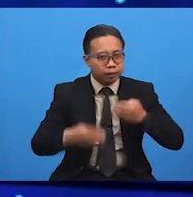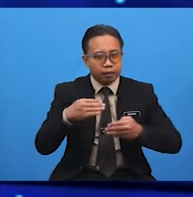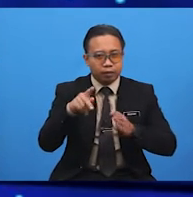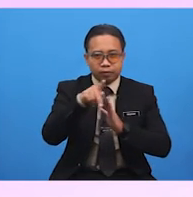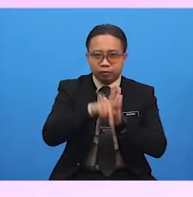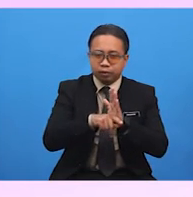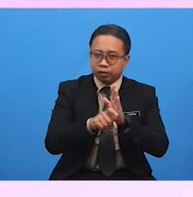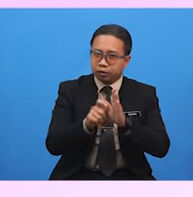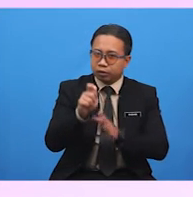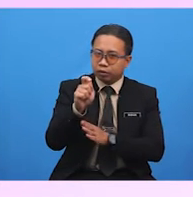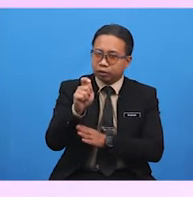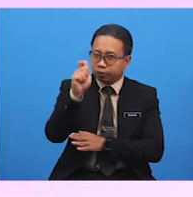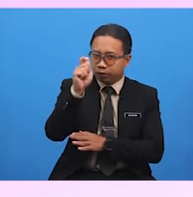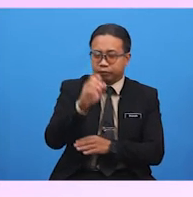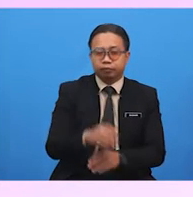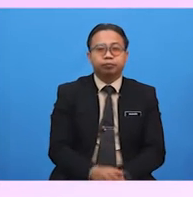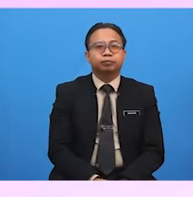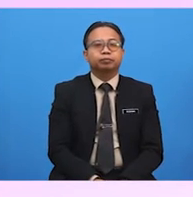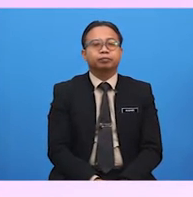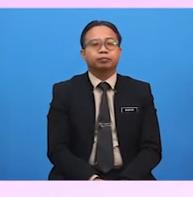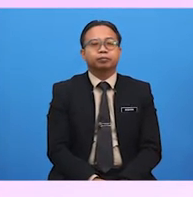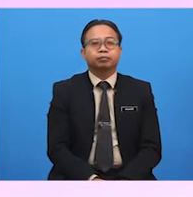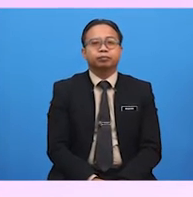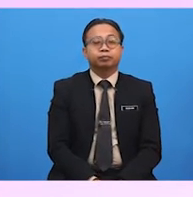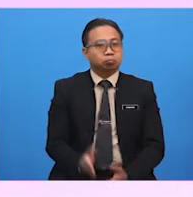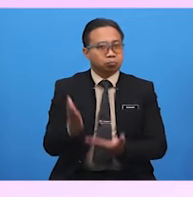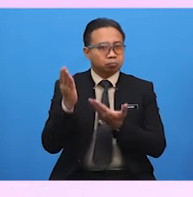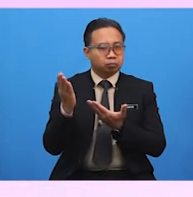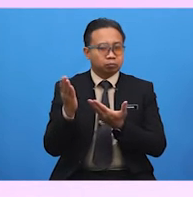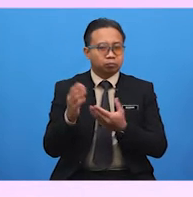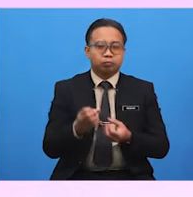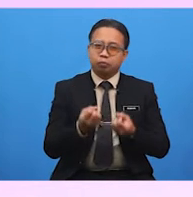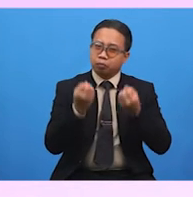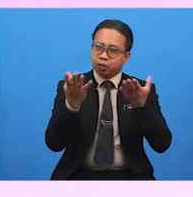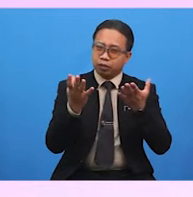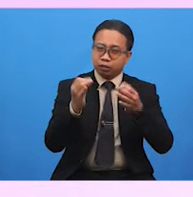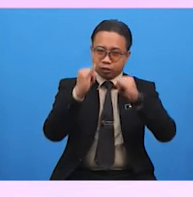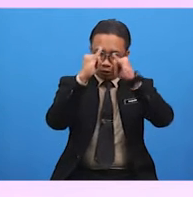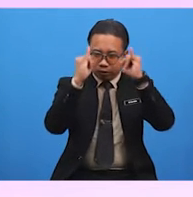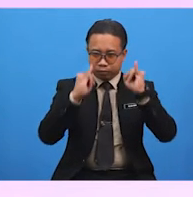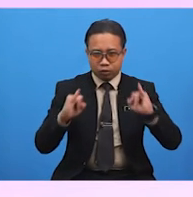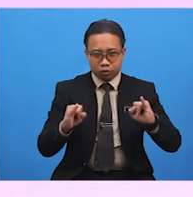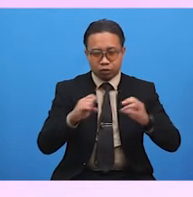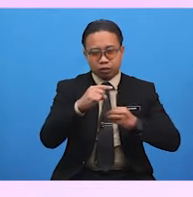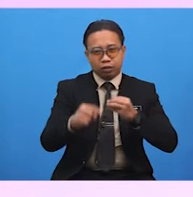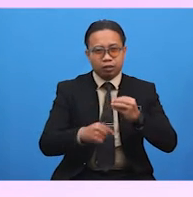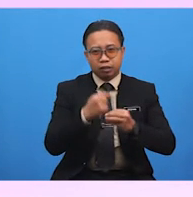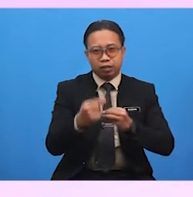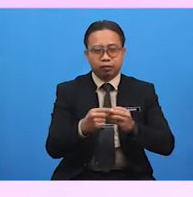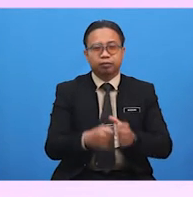penerbitan. Ilustrasi dalam bidang penerbitan melibatkan pelbagai imej yang berkaitan dengan